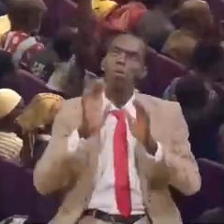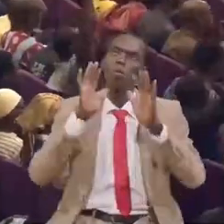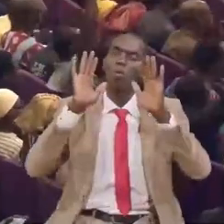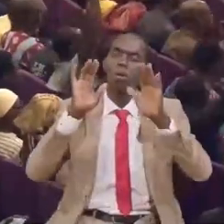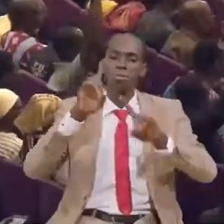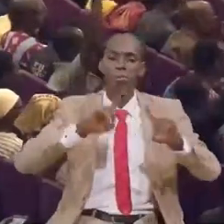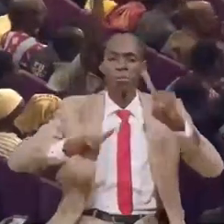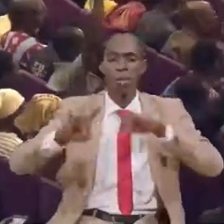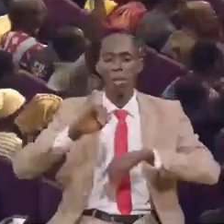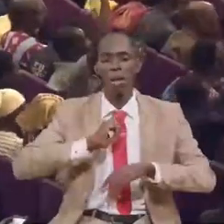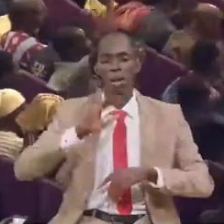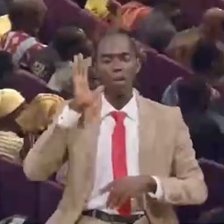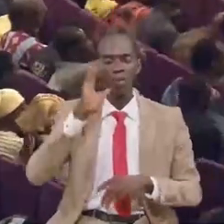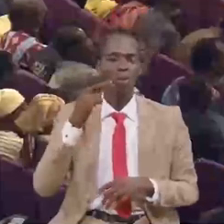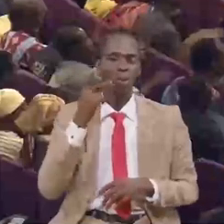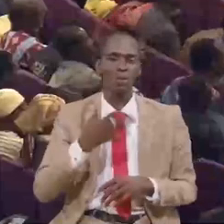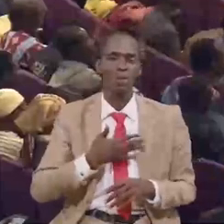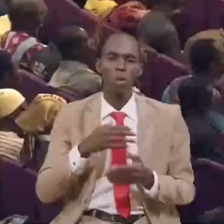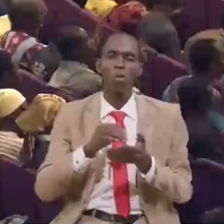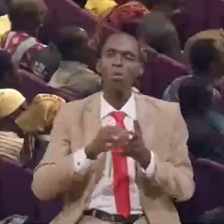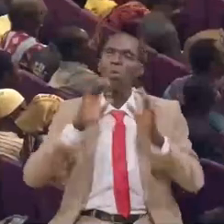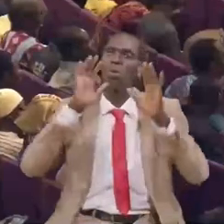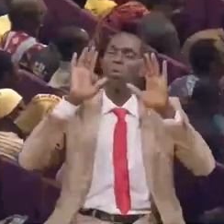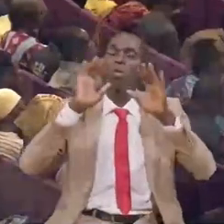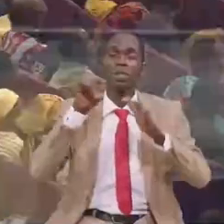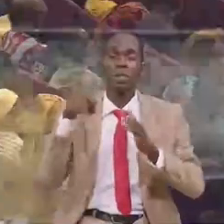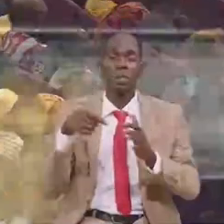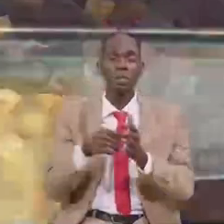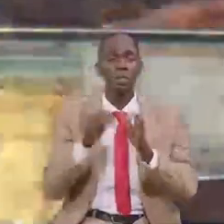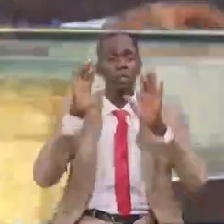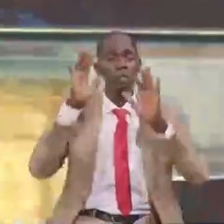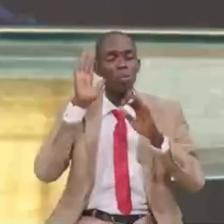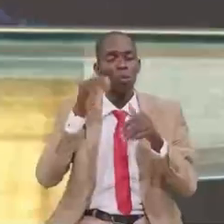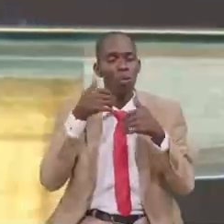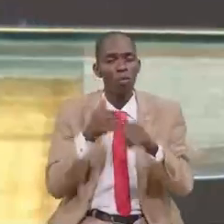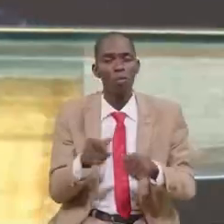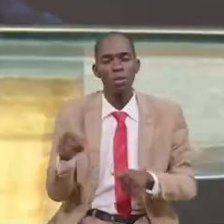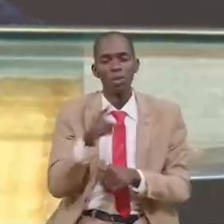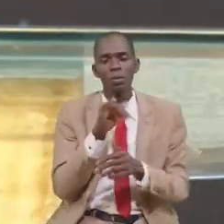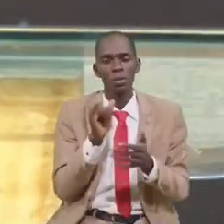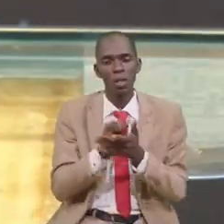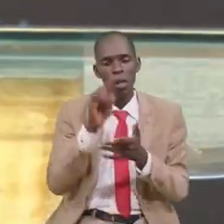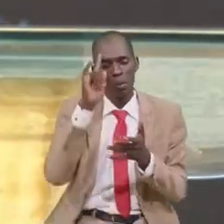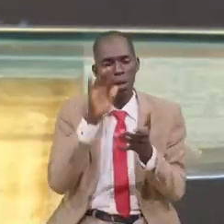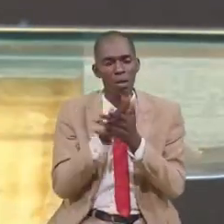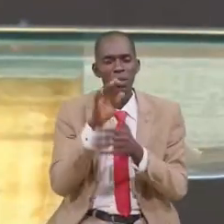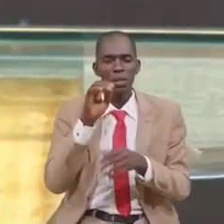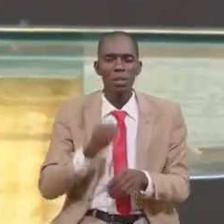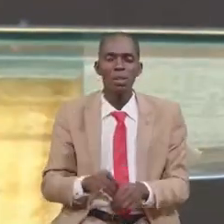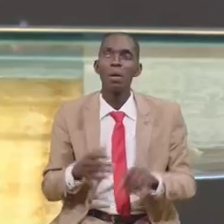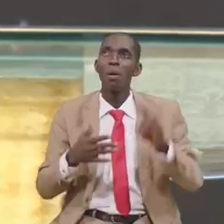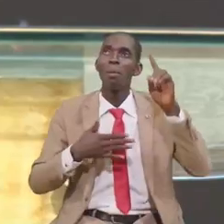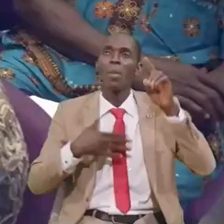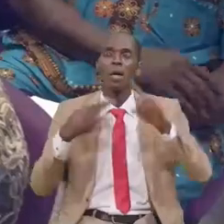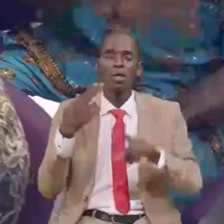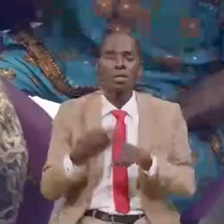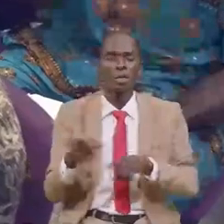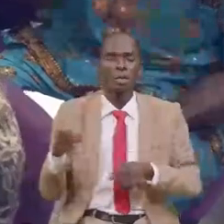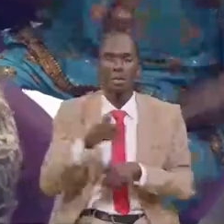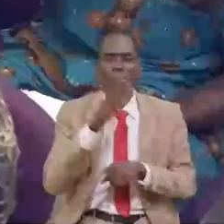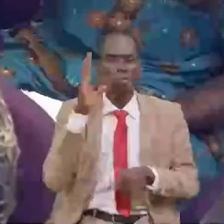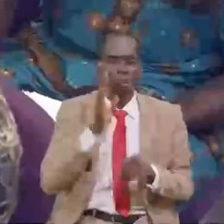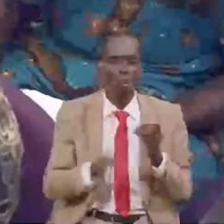les miracles qui accompagneront ceux qui auront cru. En mon nom, ils chasseront les démons. Si vous allez le faire, il faut me donner un